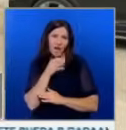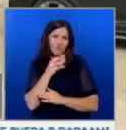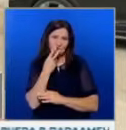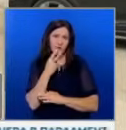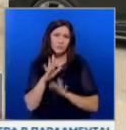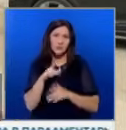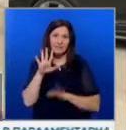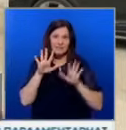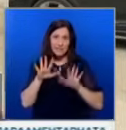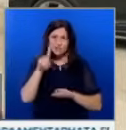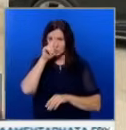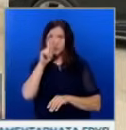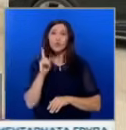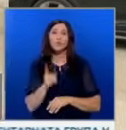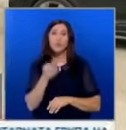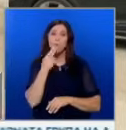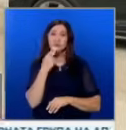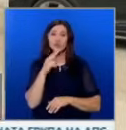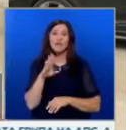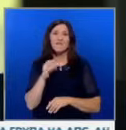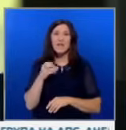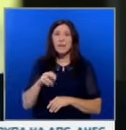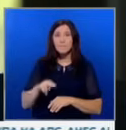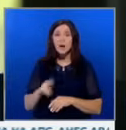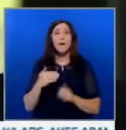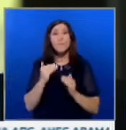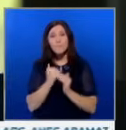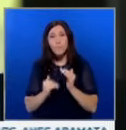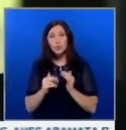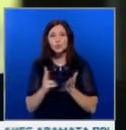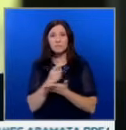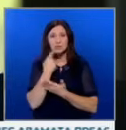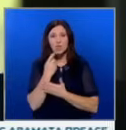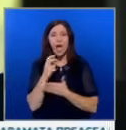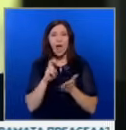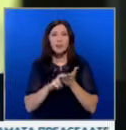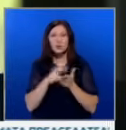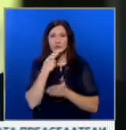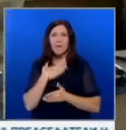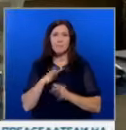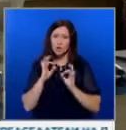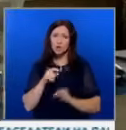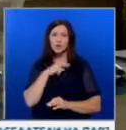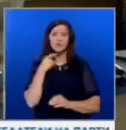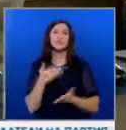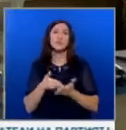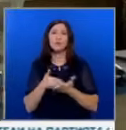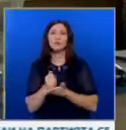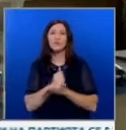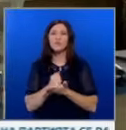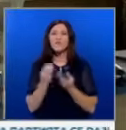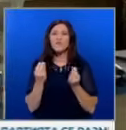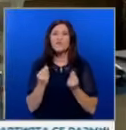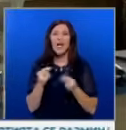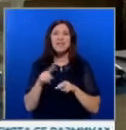поне 10 момичета, които употребяват вейп и са под 18 години. Електронните цигари крият сериозни рискове заради токсичните вещества и